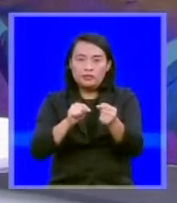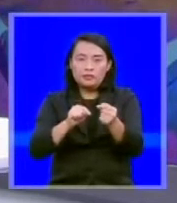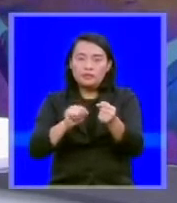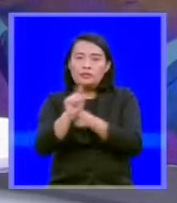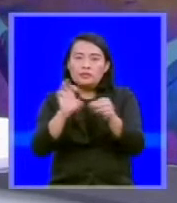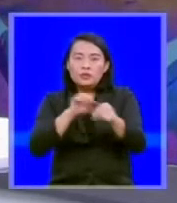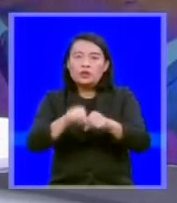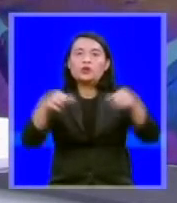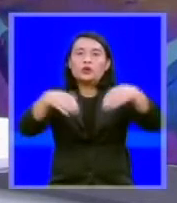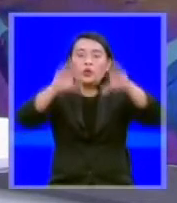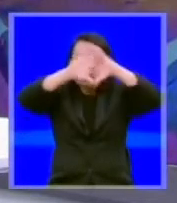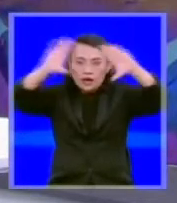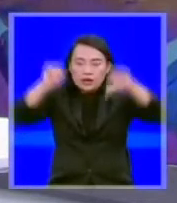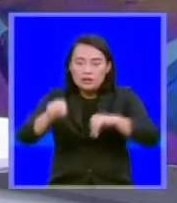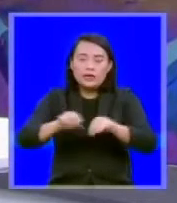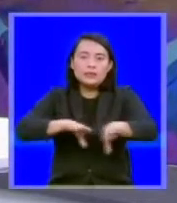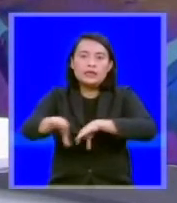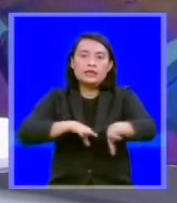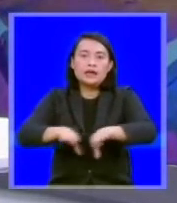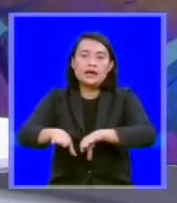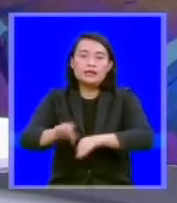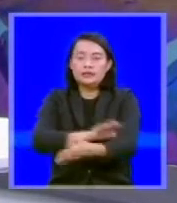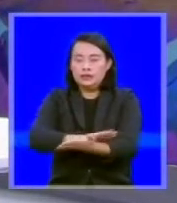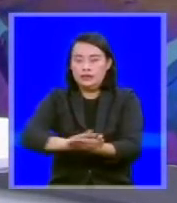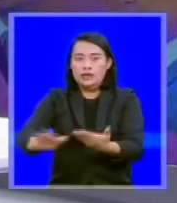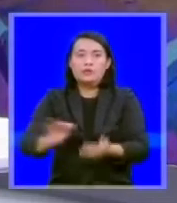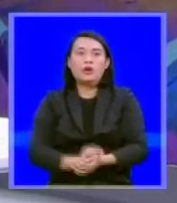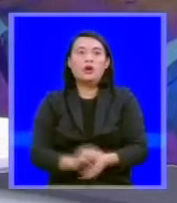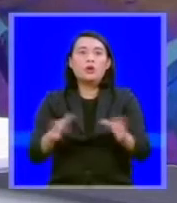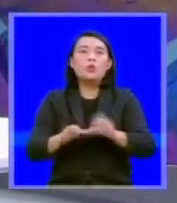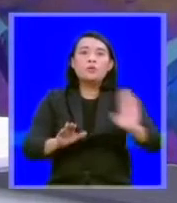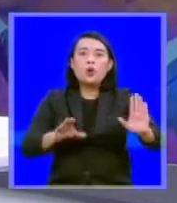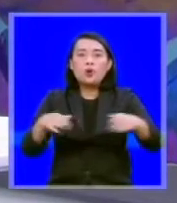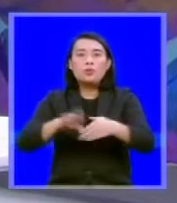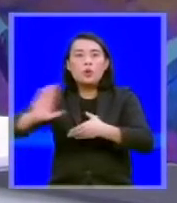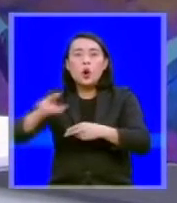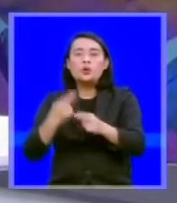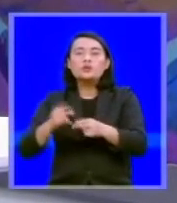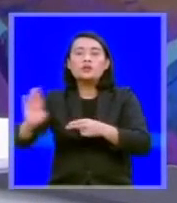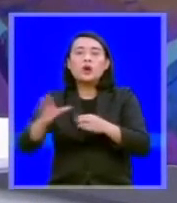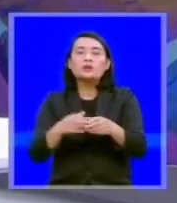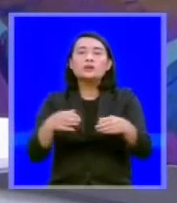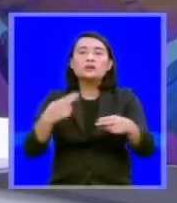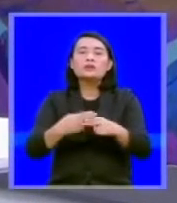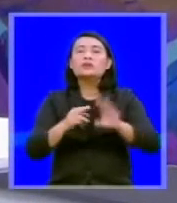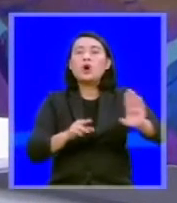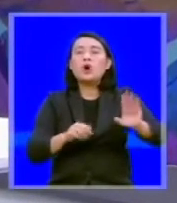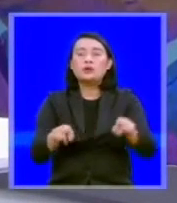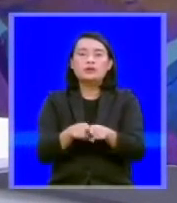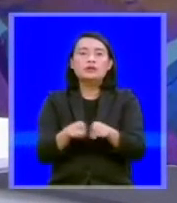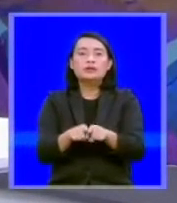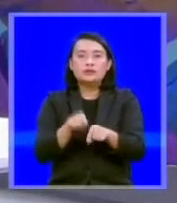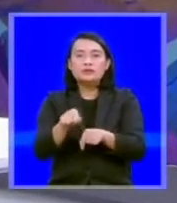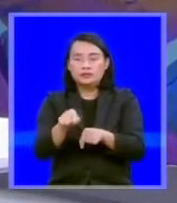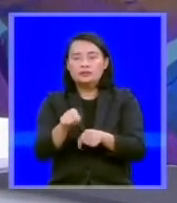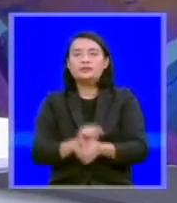ให้ได้วันนี้คงได้เห็นกันนะครับลีลาทั้งสองฝ่าย ใช่ต่างฝ่ายก็มีต่างมีชื่อเรียกนะคะเพื่อเป็นการข่มขวัญคู่ต่อสู้แล้วทางฝ่